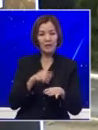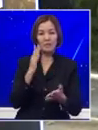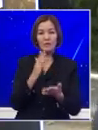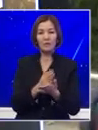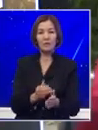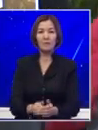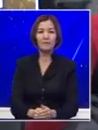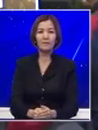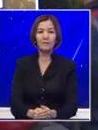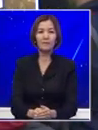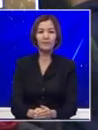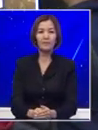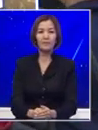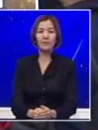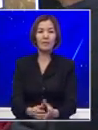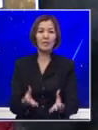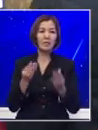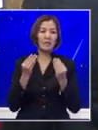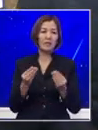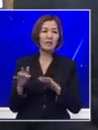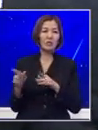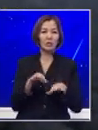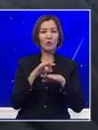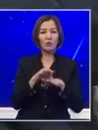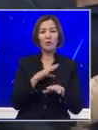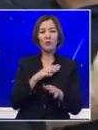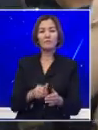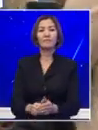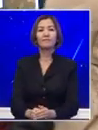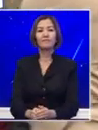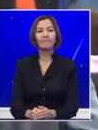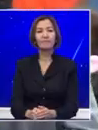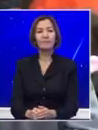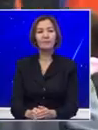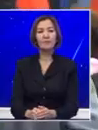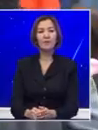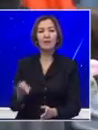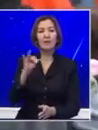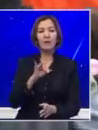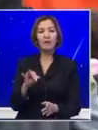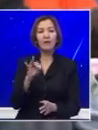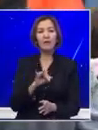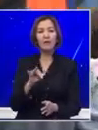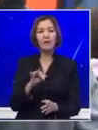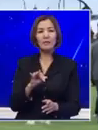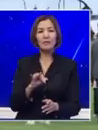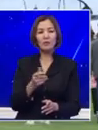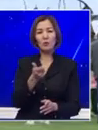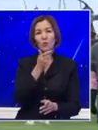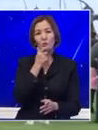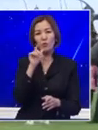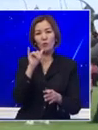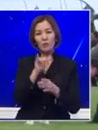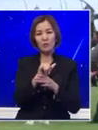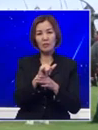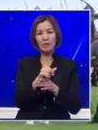үлкен күш болатын керемет іс-шара деп ойлаймын. Тарихи көріністі тамашалауға еліміздің түкпір-түкпірінен